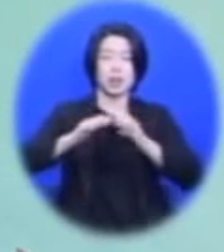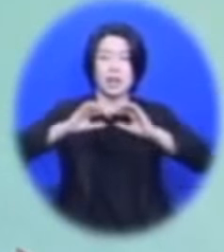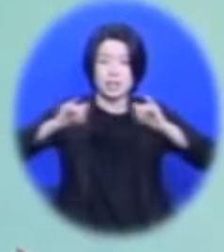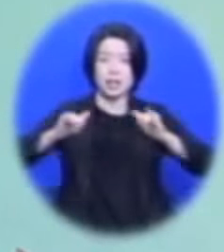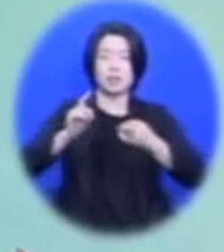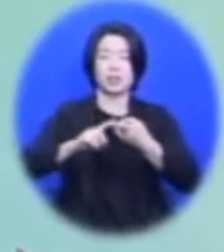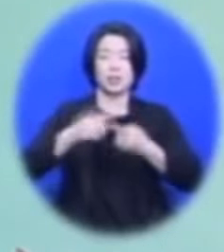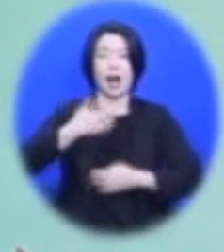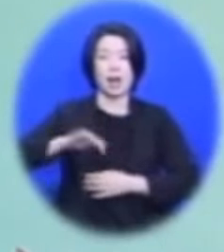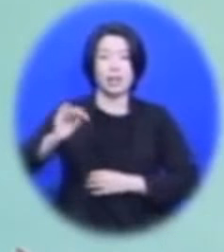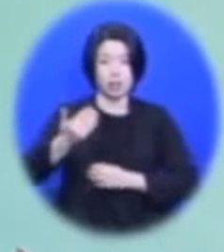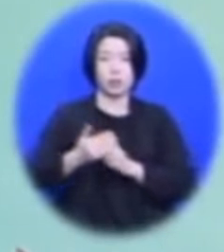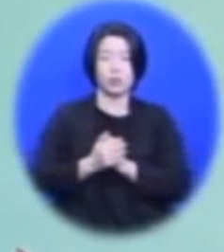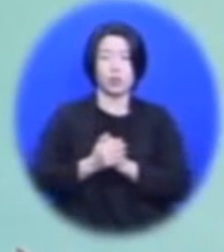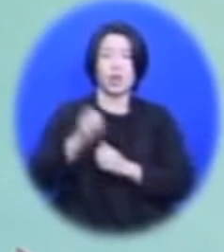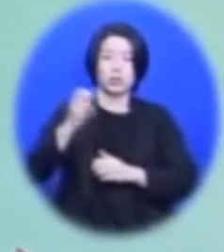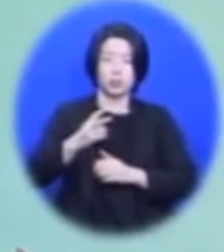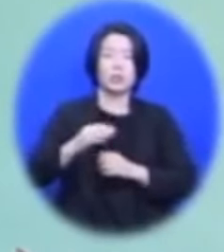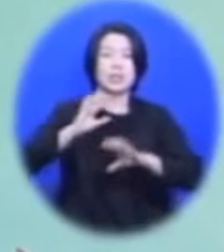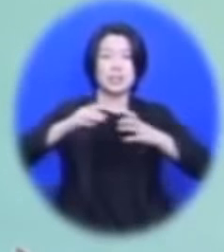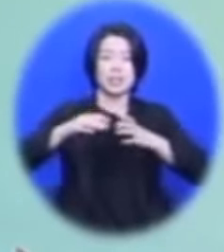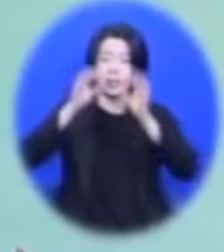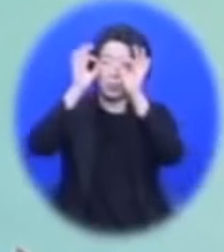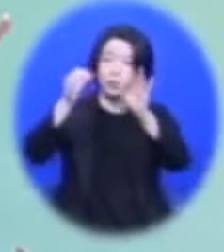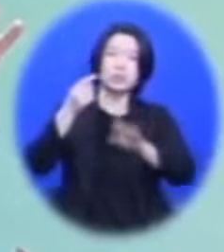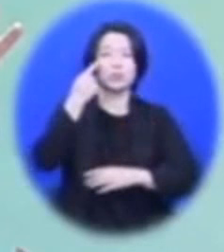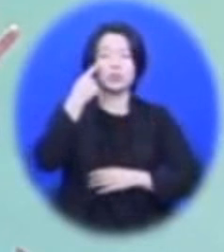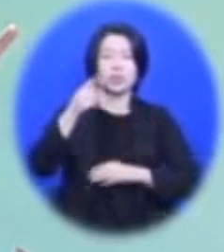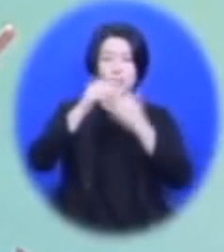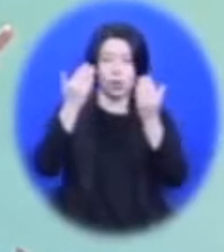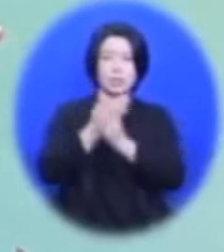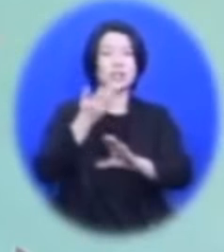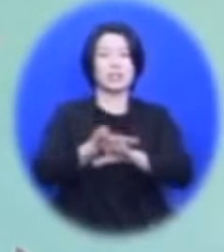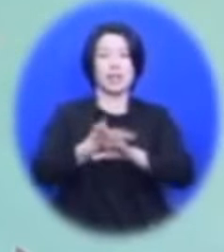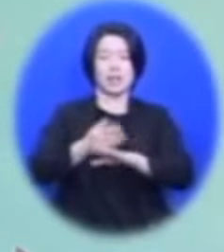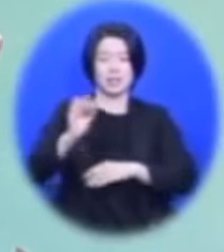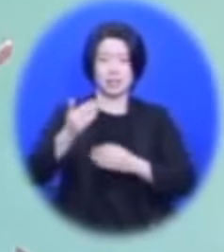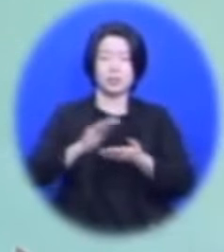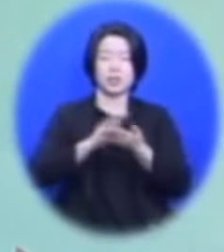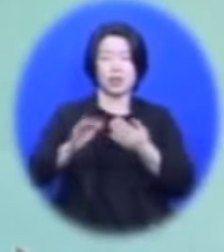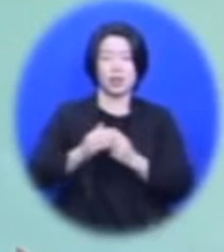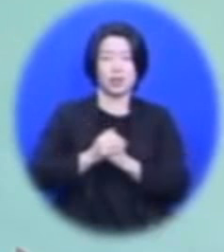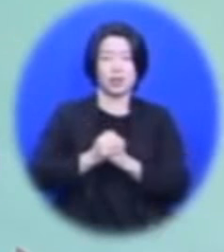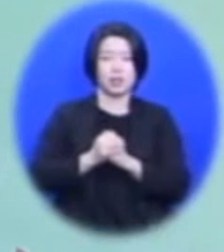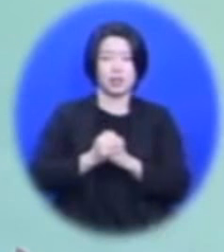것을 알게 되고, 그러면서 세상을 보는 눈이 완전히 달라지게 됩니다.